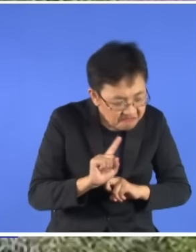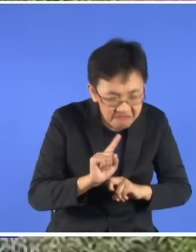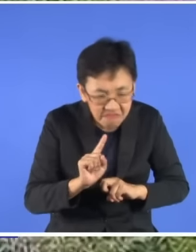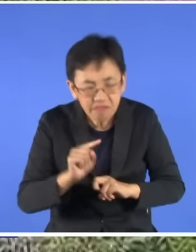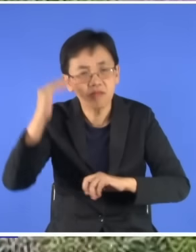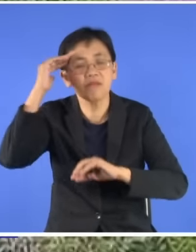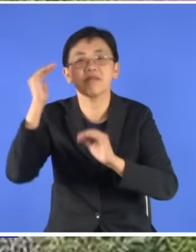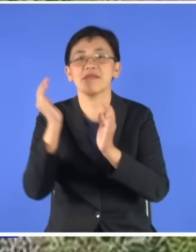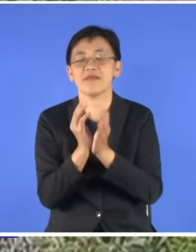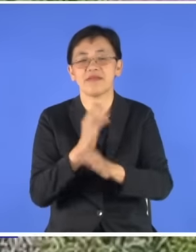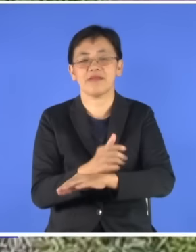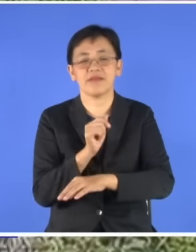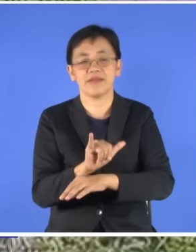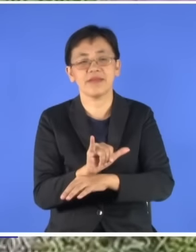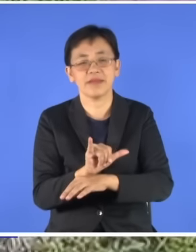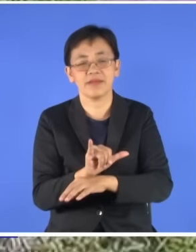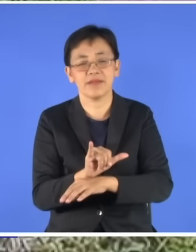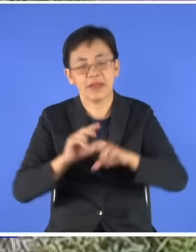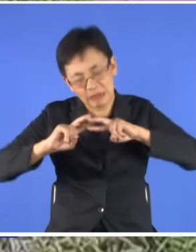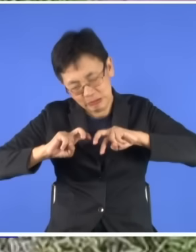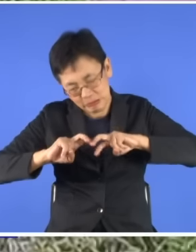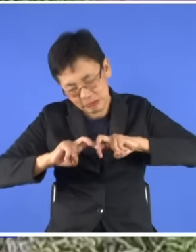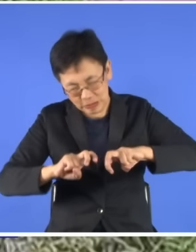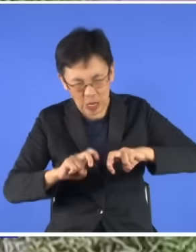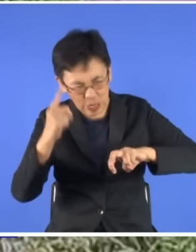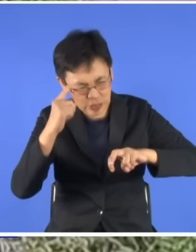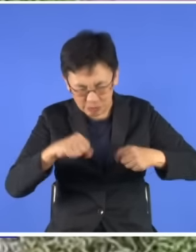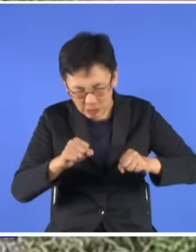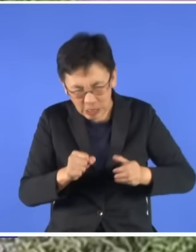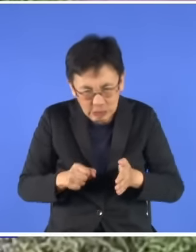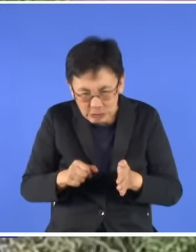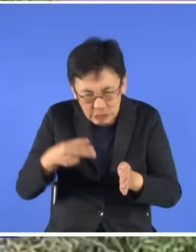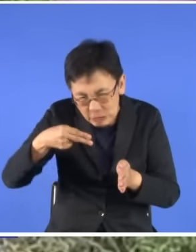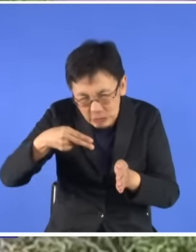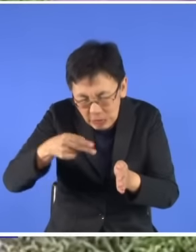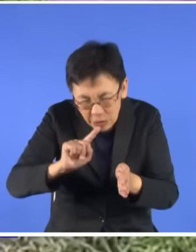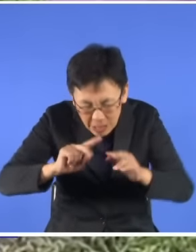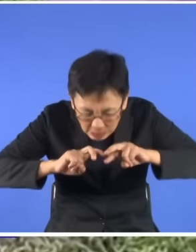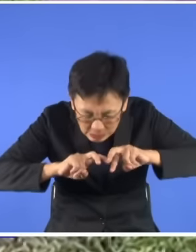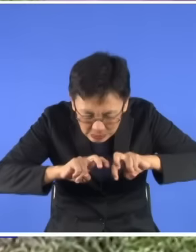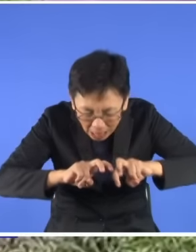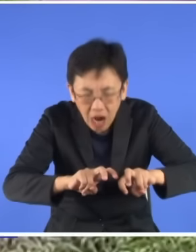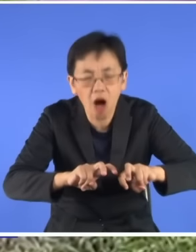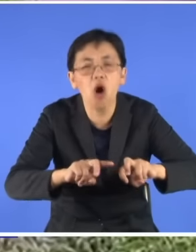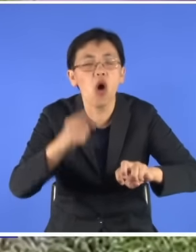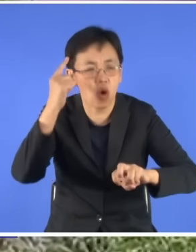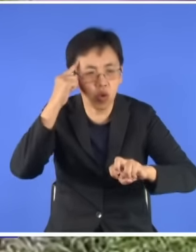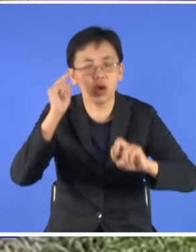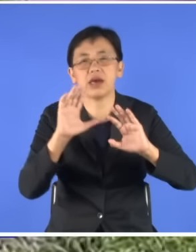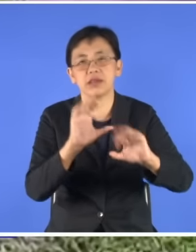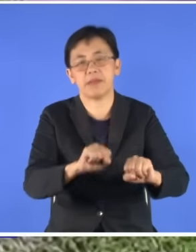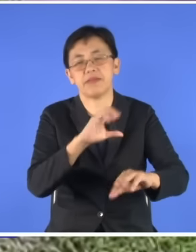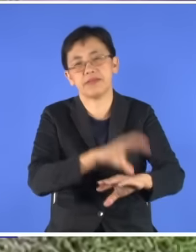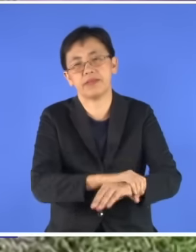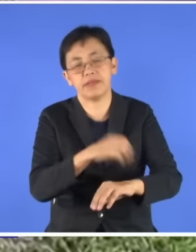พักพระนครศรีอยุธยาสืบทราบแกะรอยจนกระทราบชื่อทราบเสียงนะครับผู้ก่อเหตุแล้วก็ติดตามไปจับกุมเลย